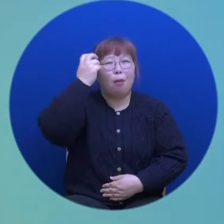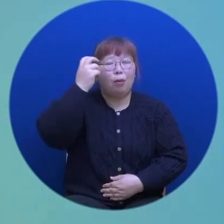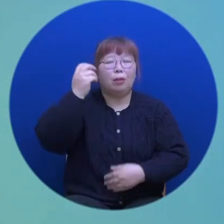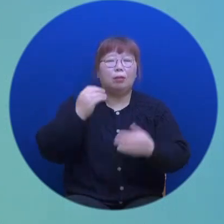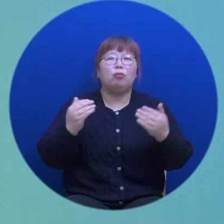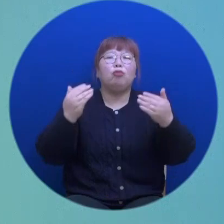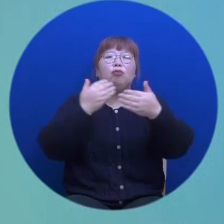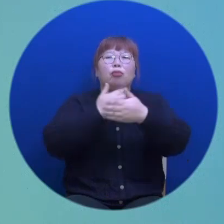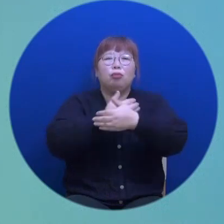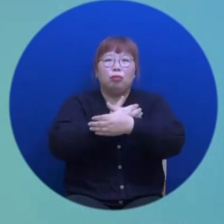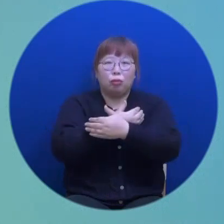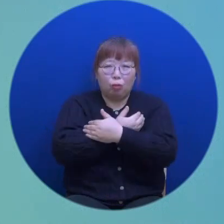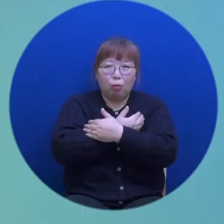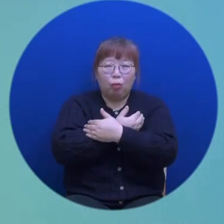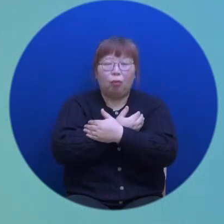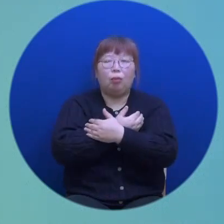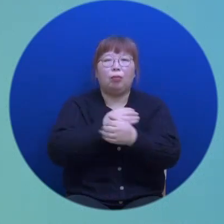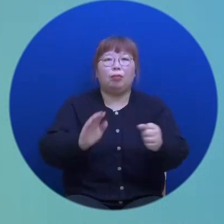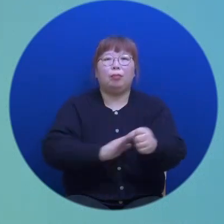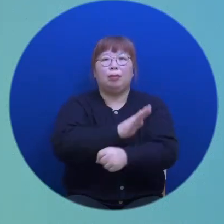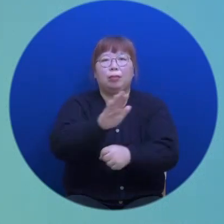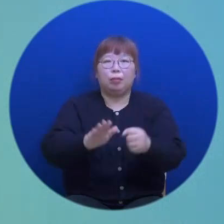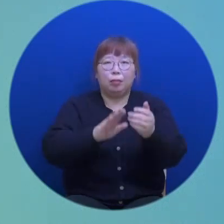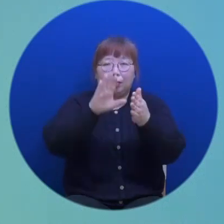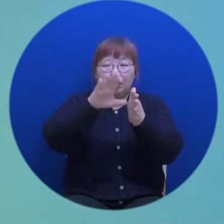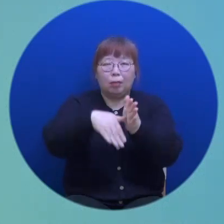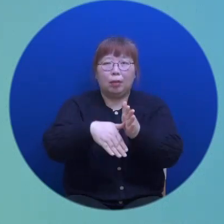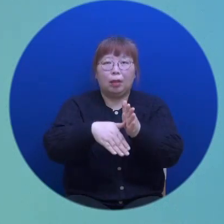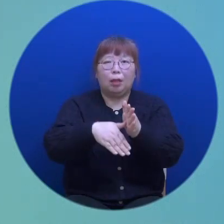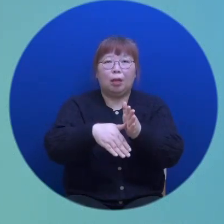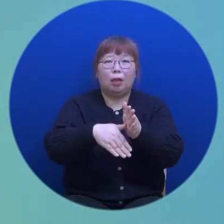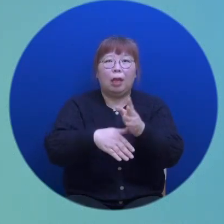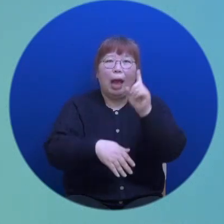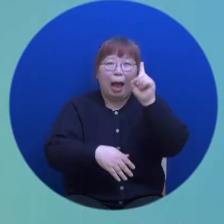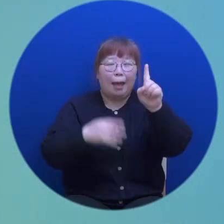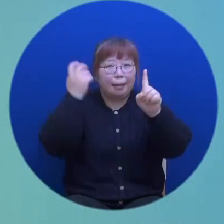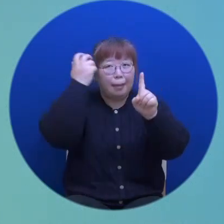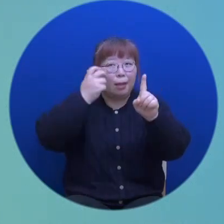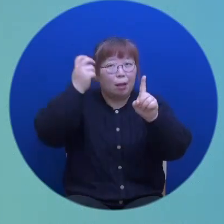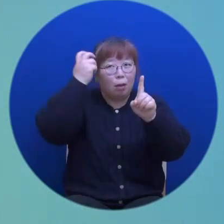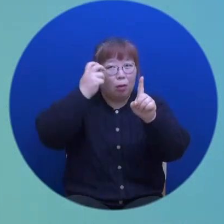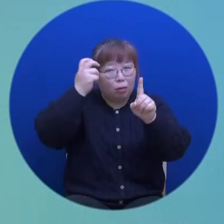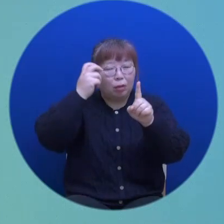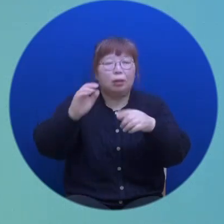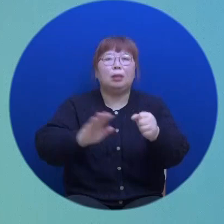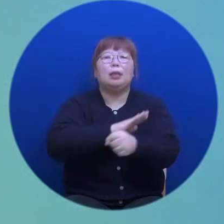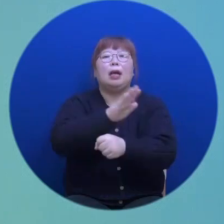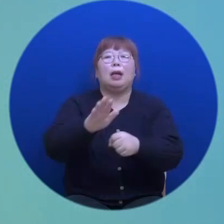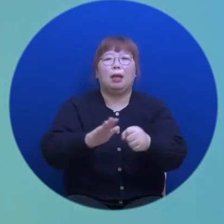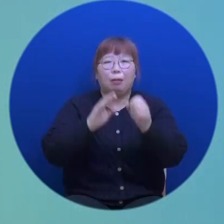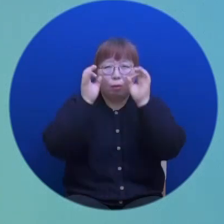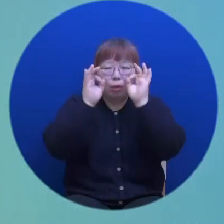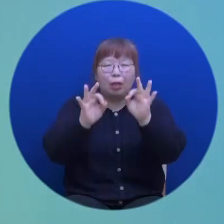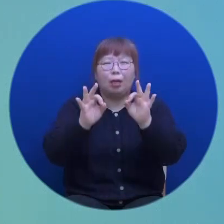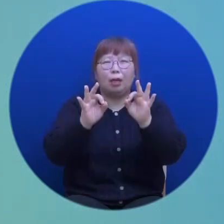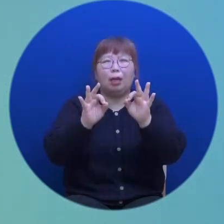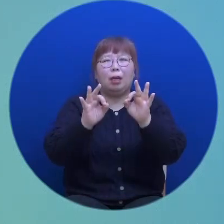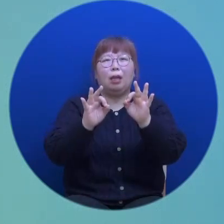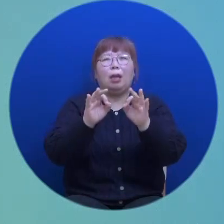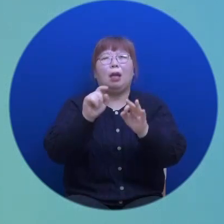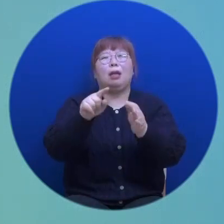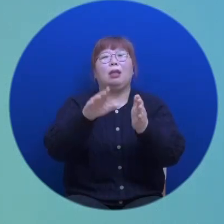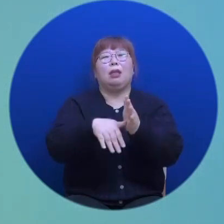품고 사랑하게 될 때, 한 영혼을 품고 사랑해 보니까